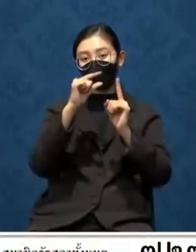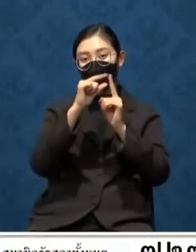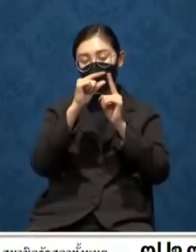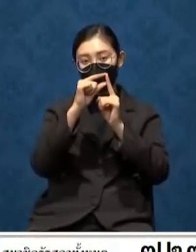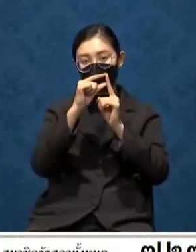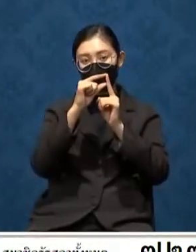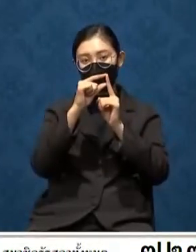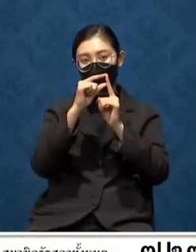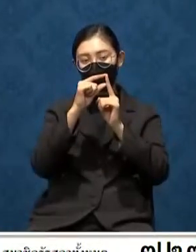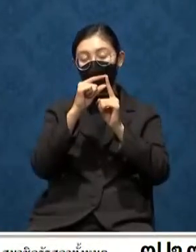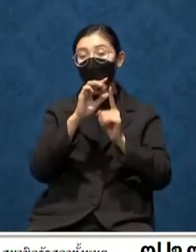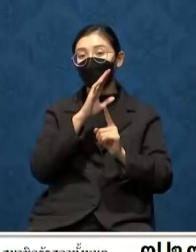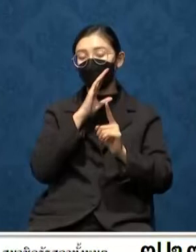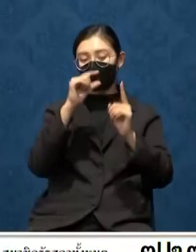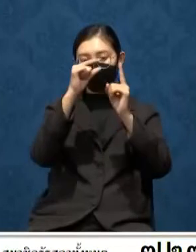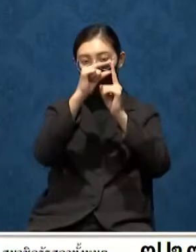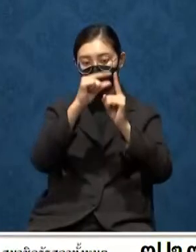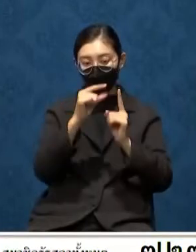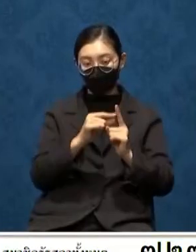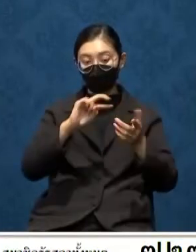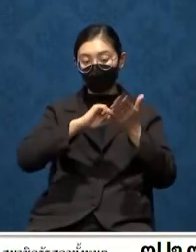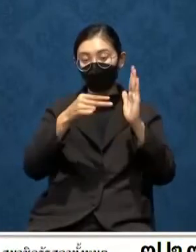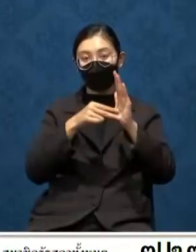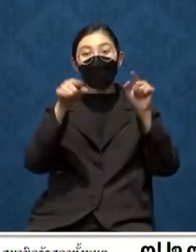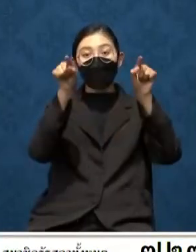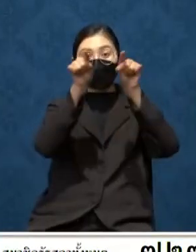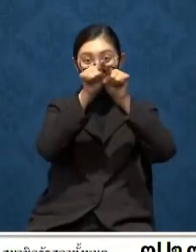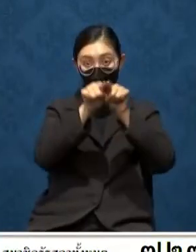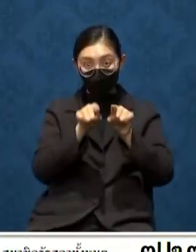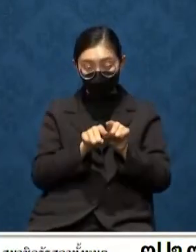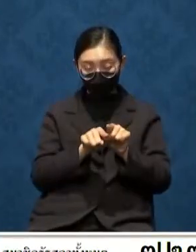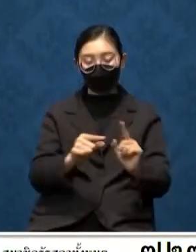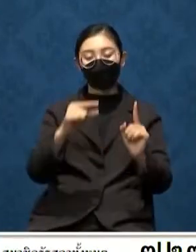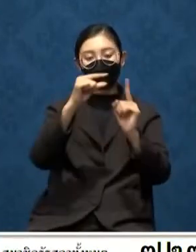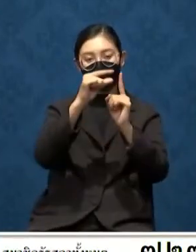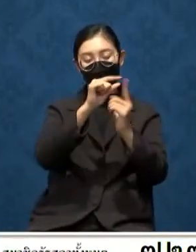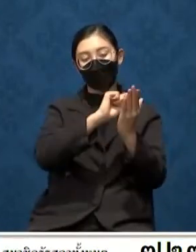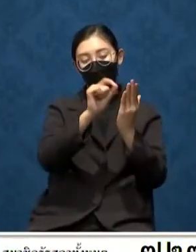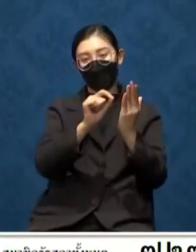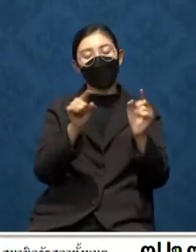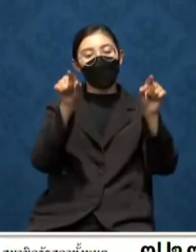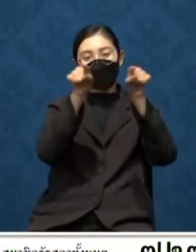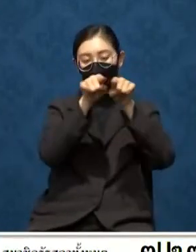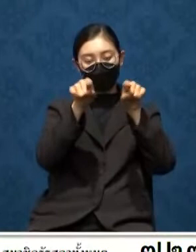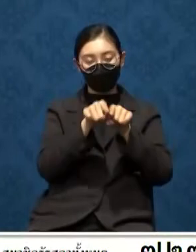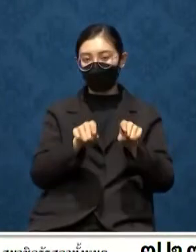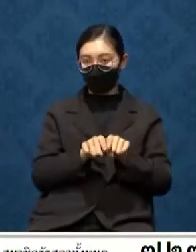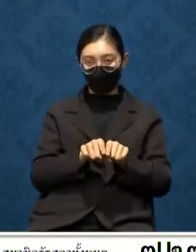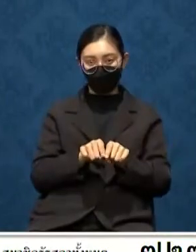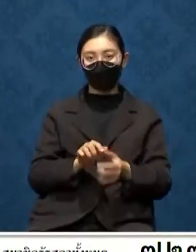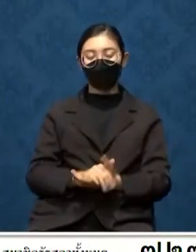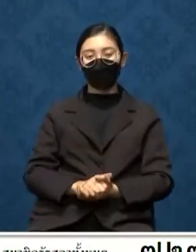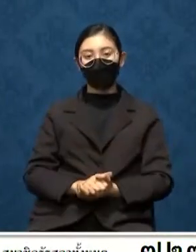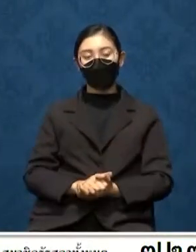อะเดียวกันในนะครับประชาชนสามารถเข้าถึงได้โดยสะดวกก็ให้เขียนเหมือนกันให้หมดส่วนที่มีคำว่าทั่วไป